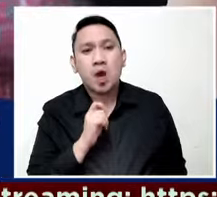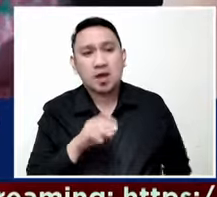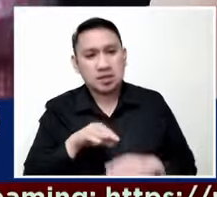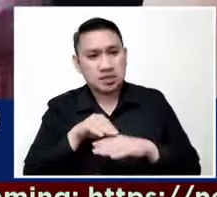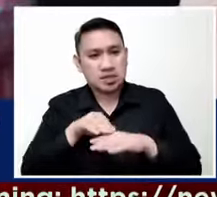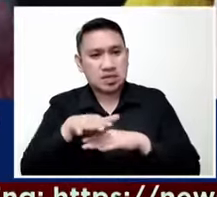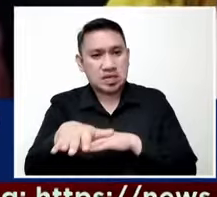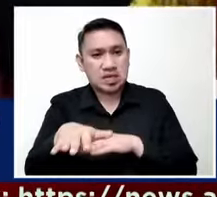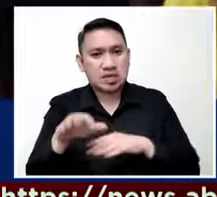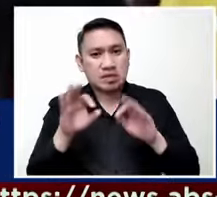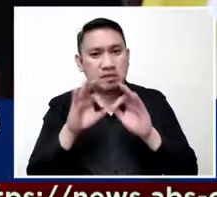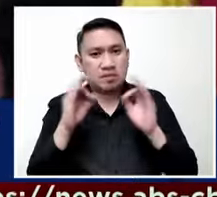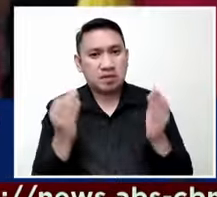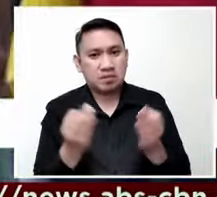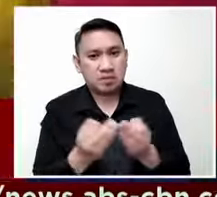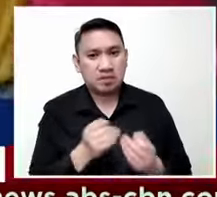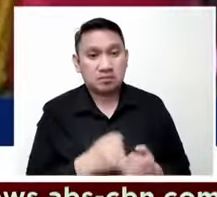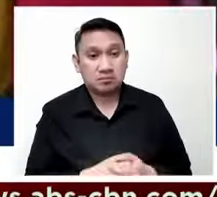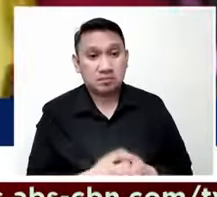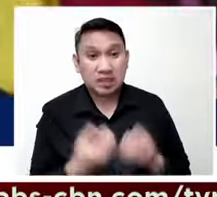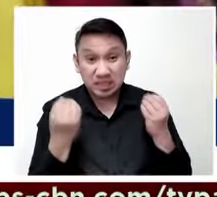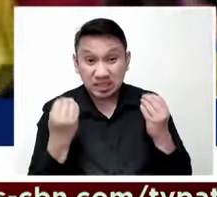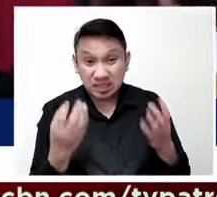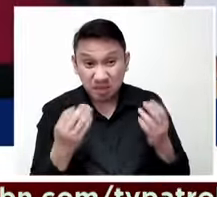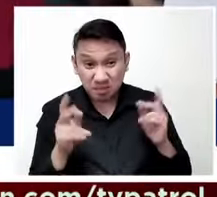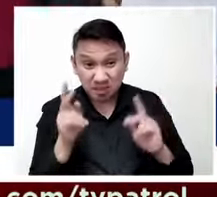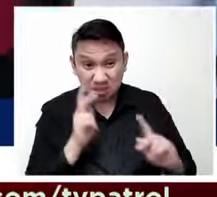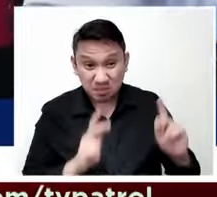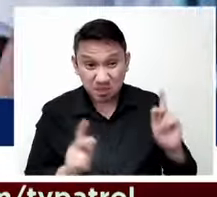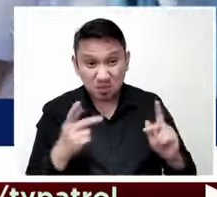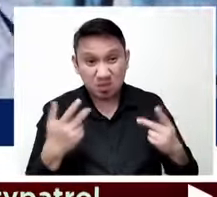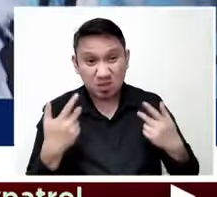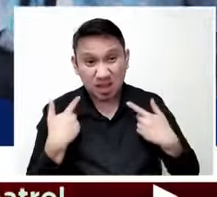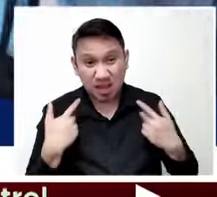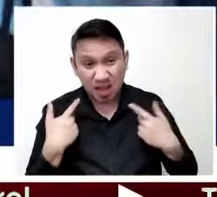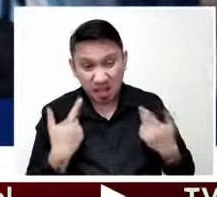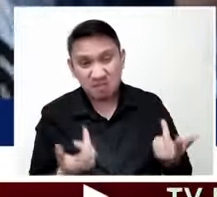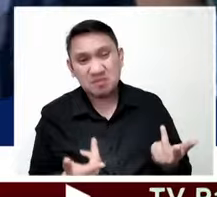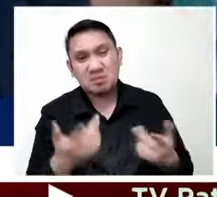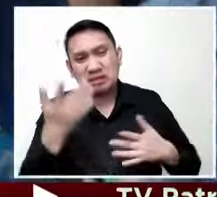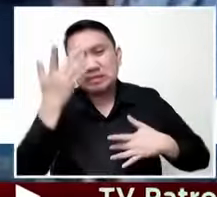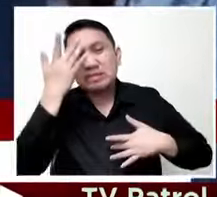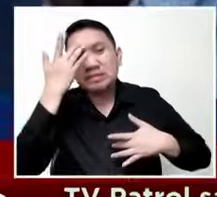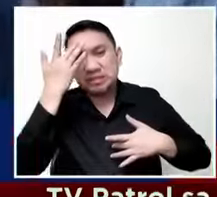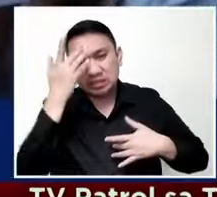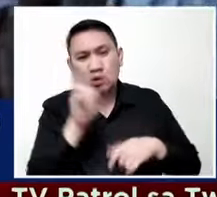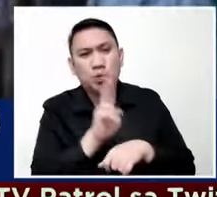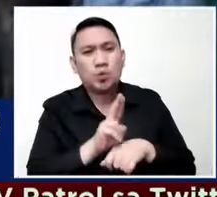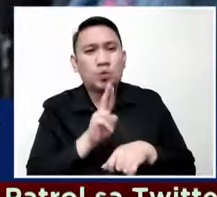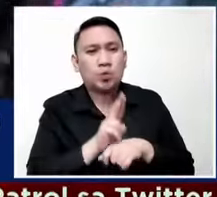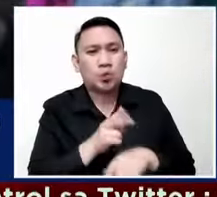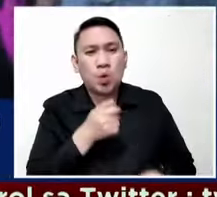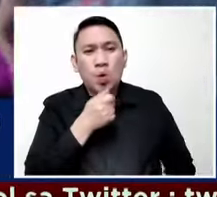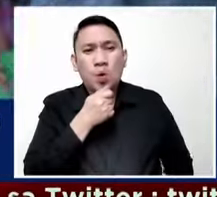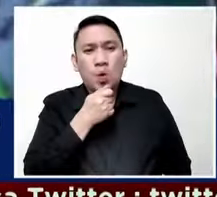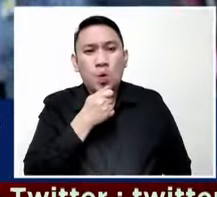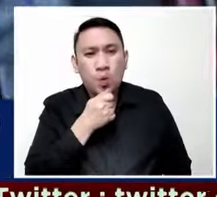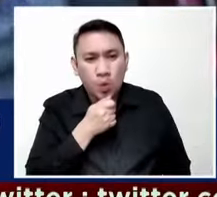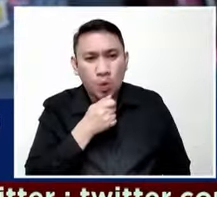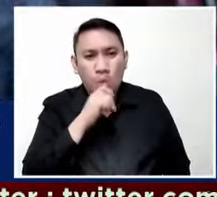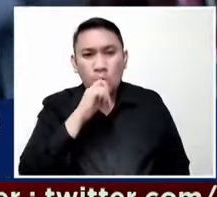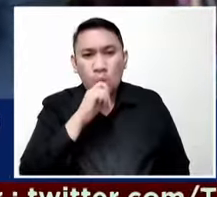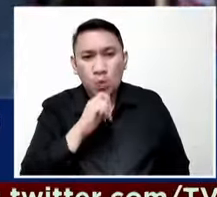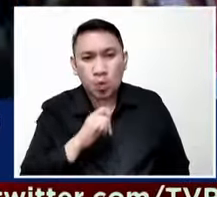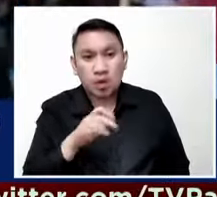naapektuhan din. Marami na mga pasyenteng nakakaroon ng e-cigarette or vape-associated lung injury o e-valley, lalo na sa